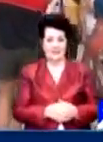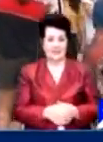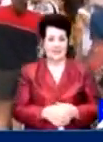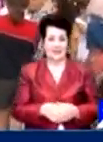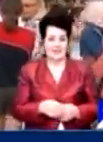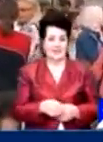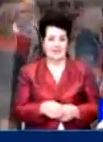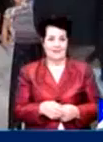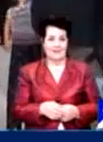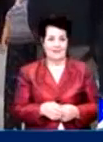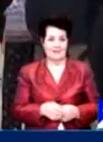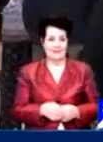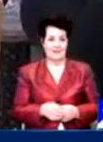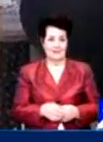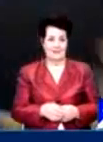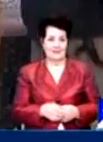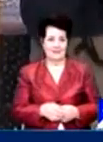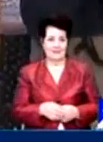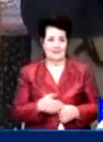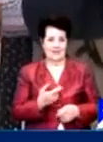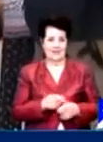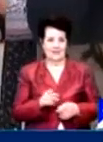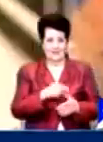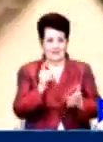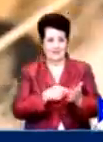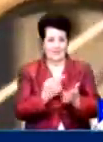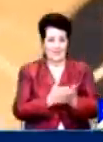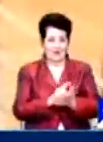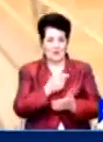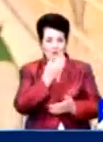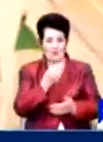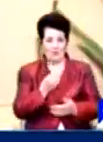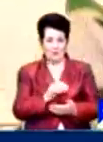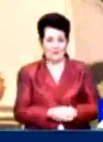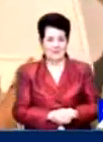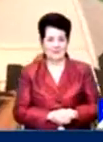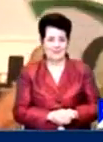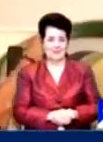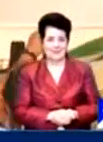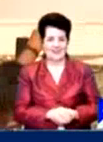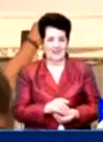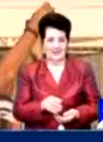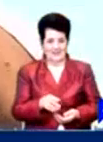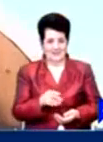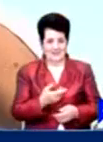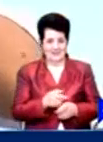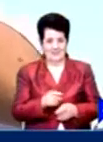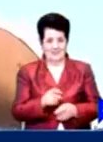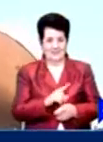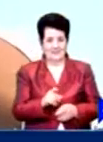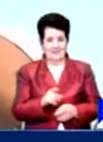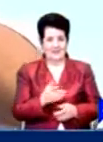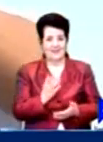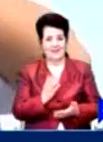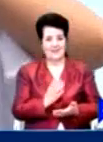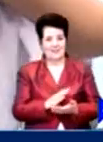să fii atât de înaltă? Da. Spectacolul îți place? Da, este foarte frumos. Este obositor? Nu, nu este opozitor,